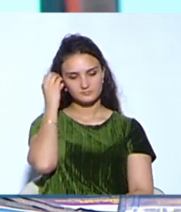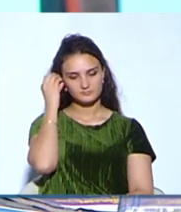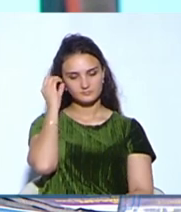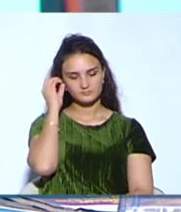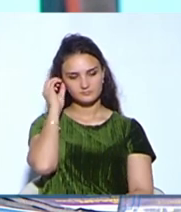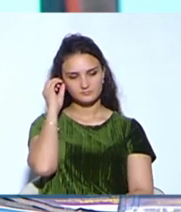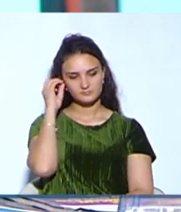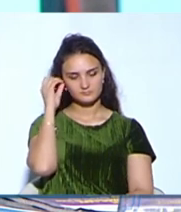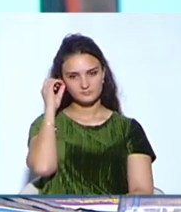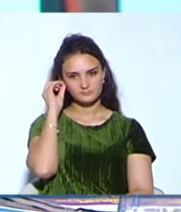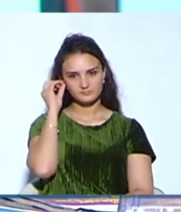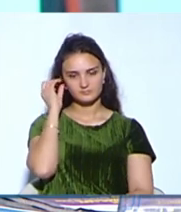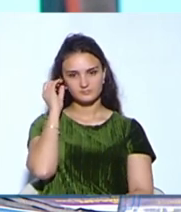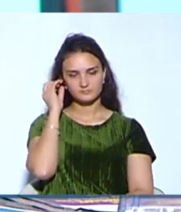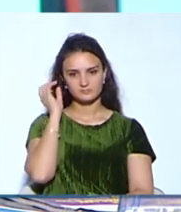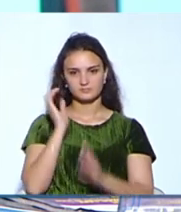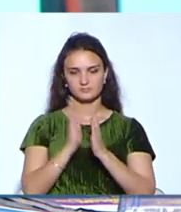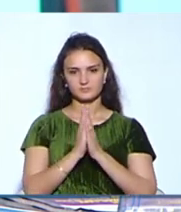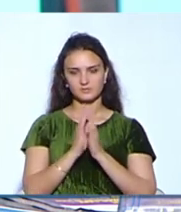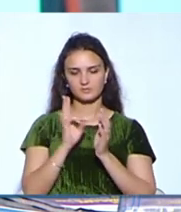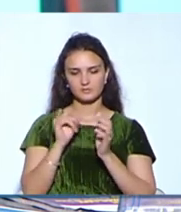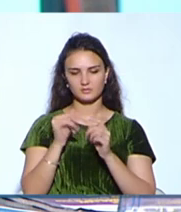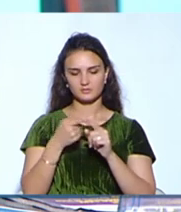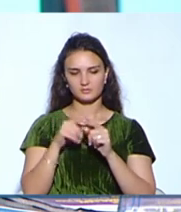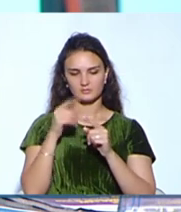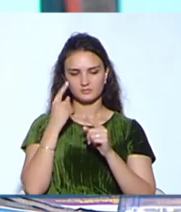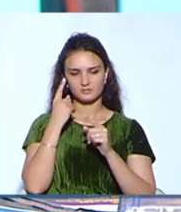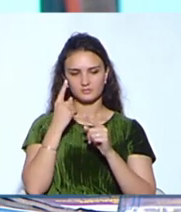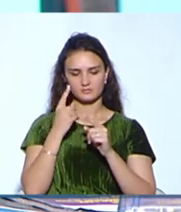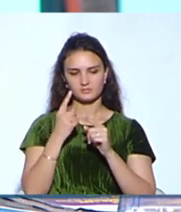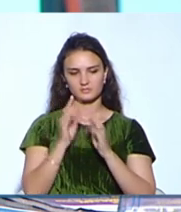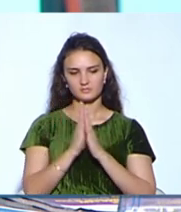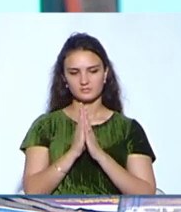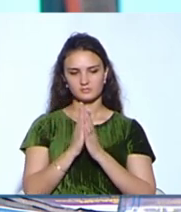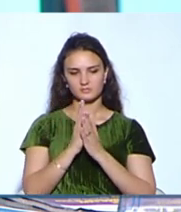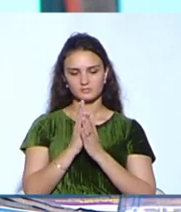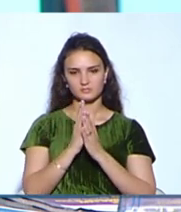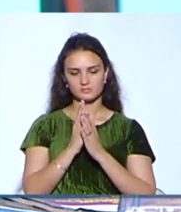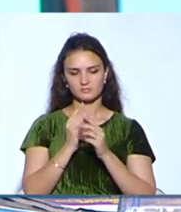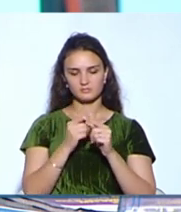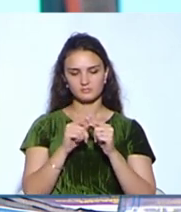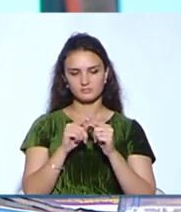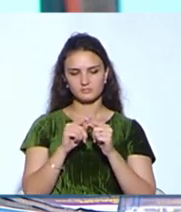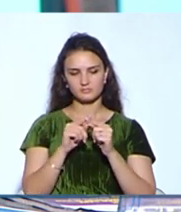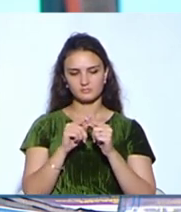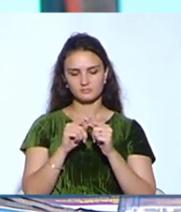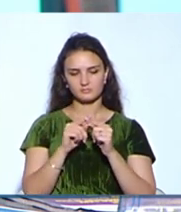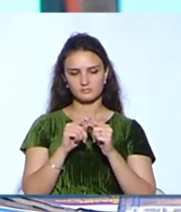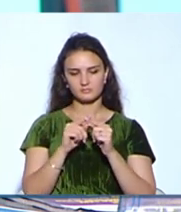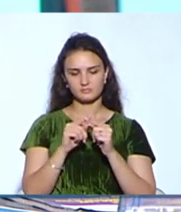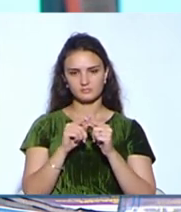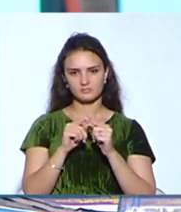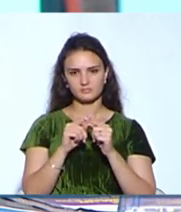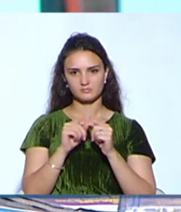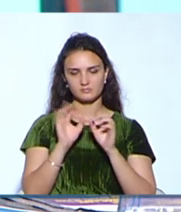გთხოვთ, რომ ნათია ფანჯიკიძესთან ერთი თხოვნა მაქვს ძალიან. შეიძლება ზუსტად ეს